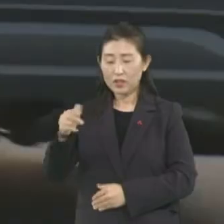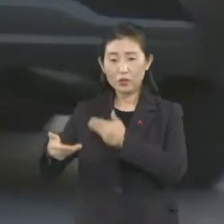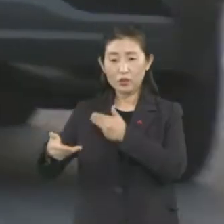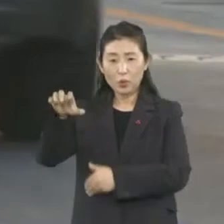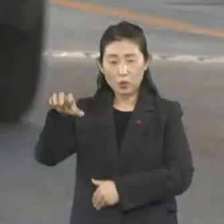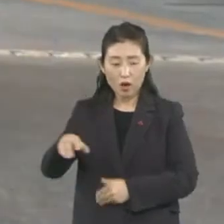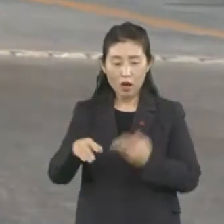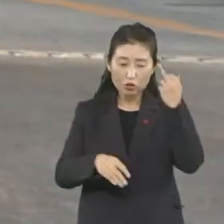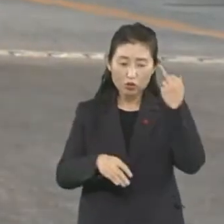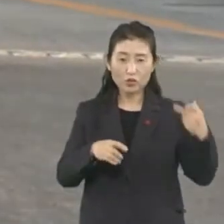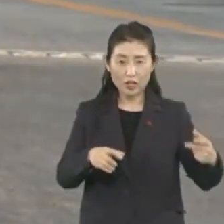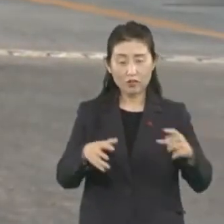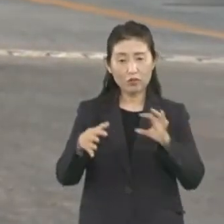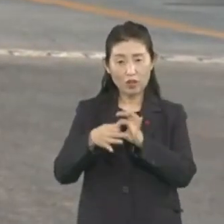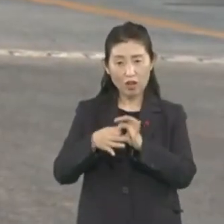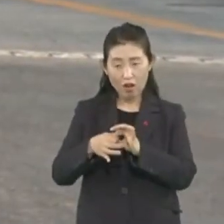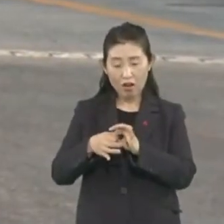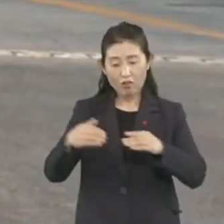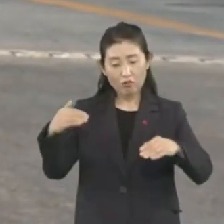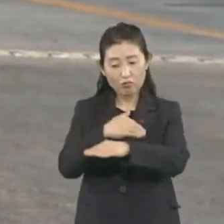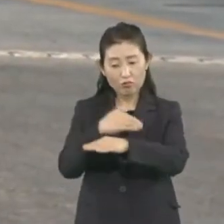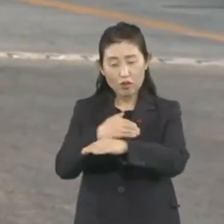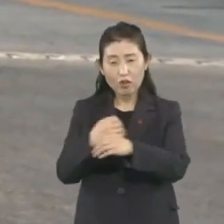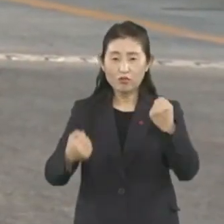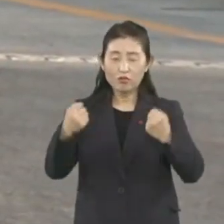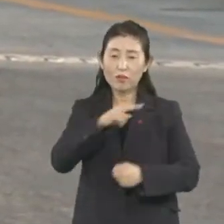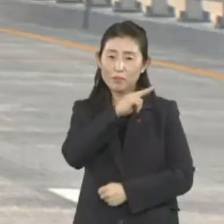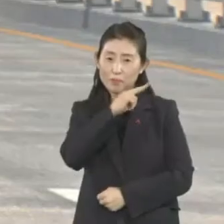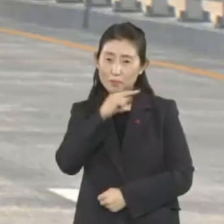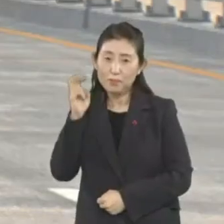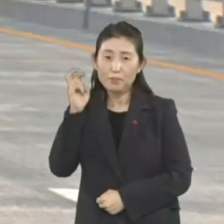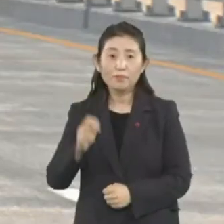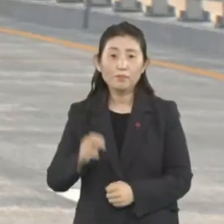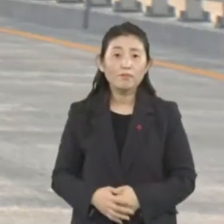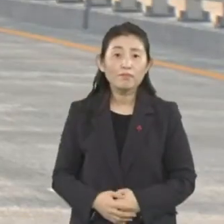대덕특구 간 연결 도 개선될 것이라고 밝혔습니다